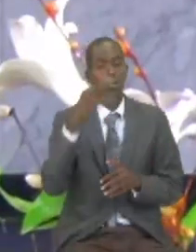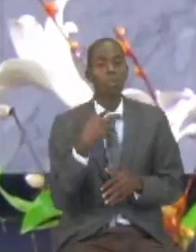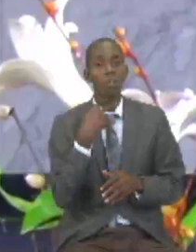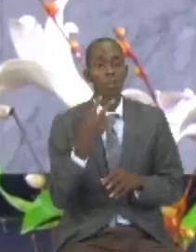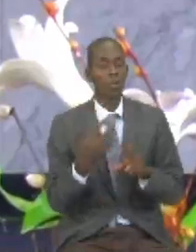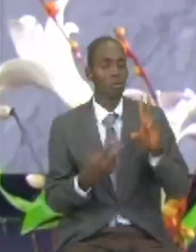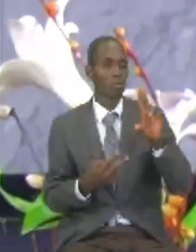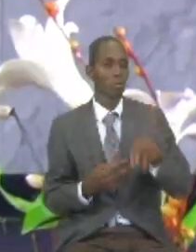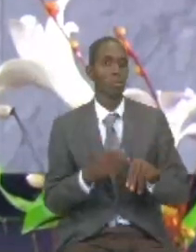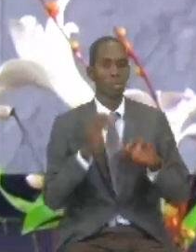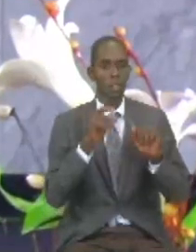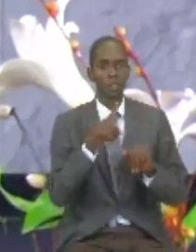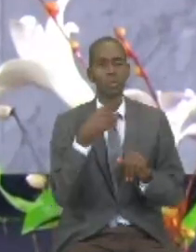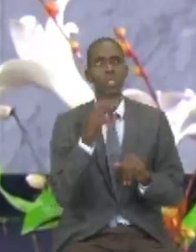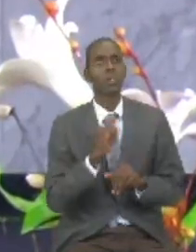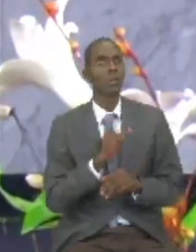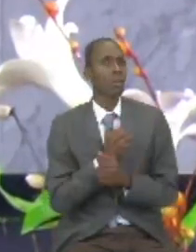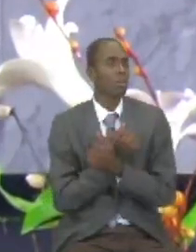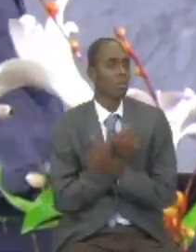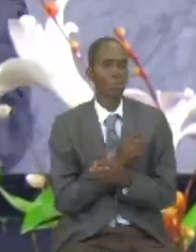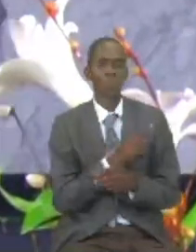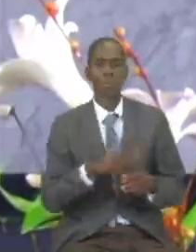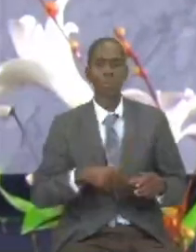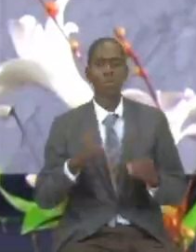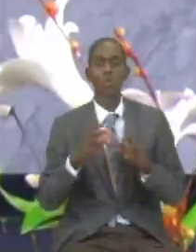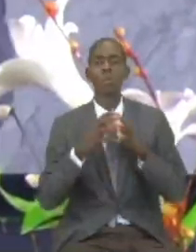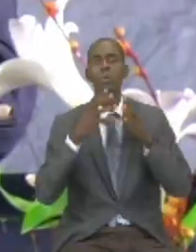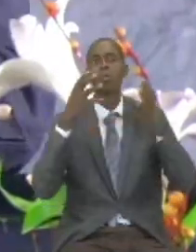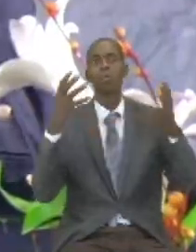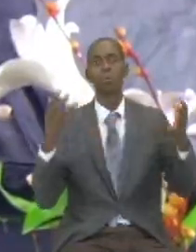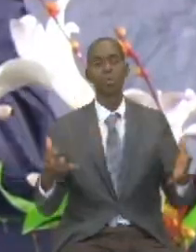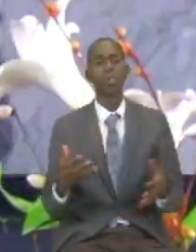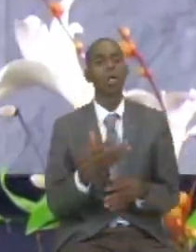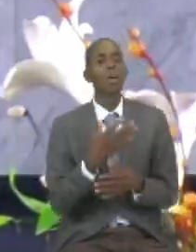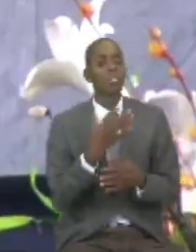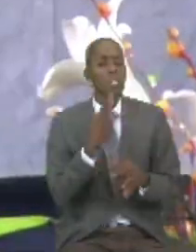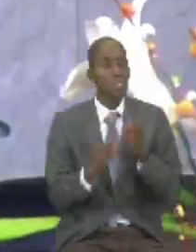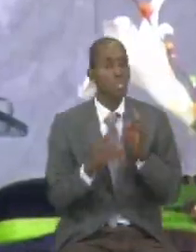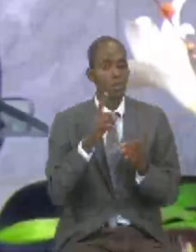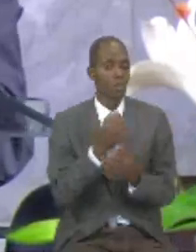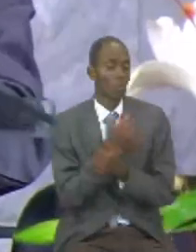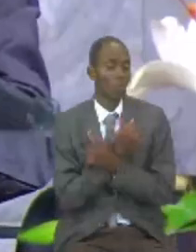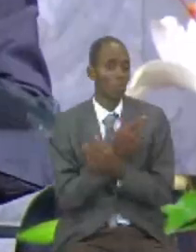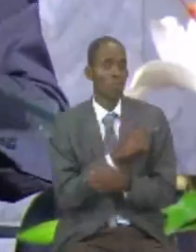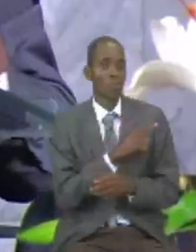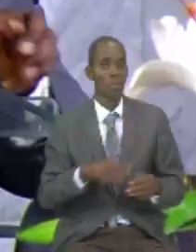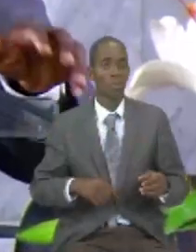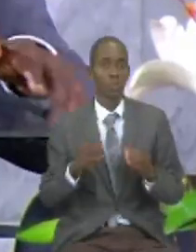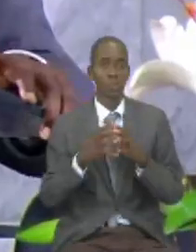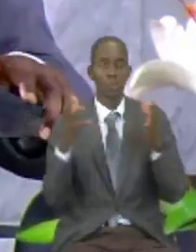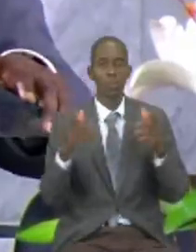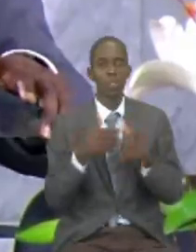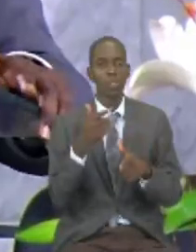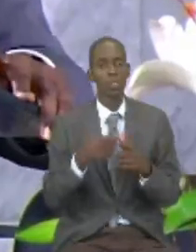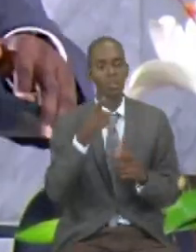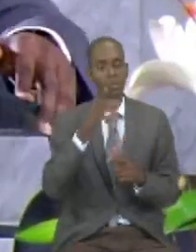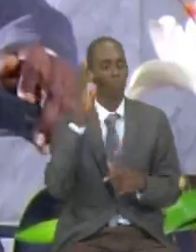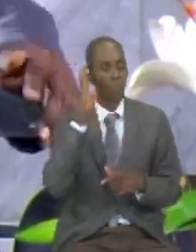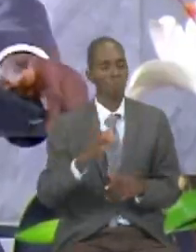lui obéir? Quelqu'un dit que j'aime le Seigneur de tout mon cœur, je l'aime tant. La chose première, si tu aimes le Seigneur, c'est que tu